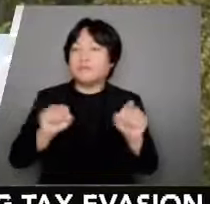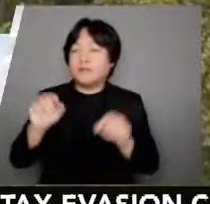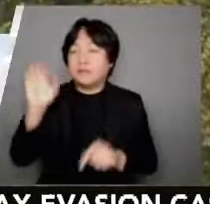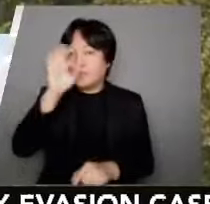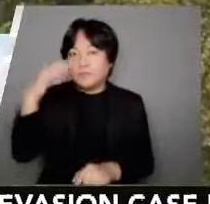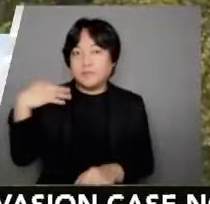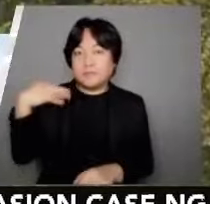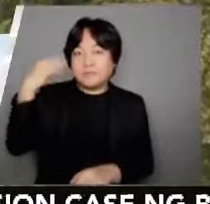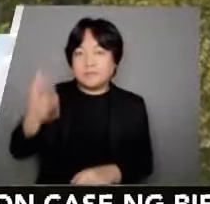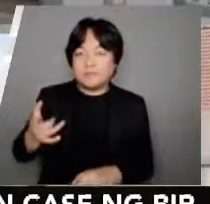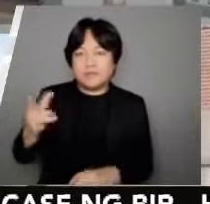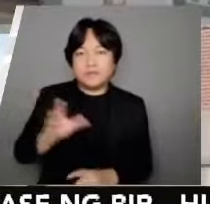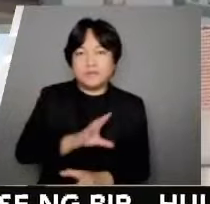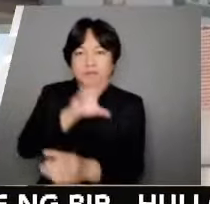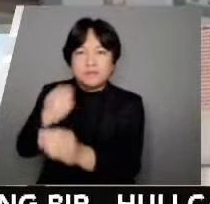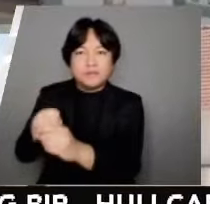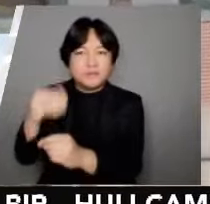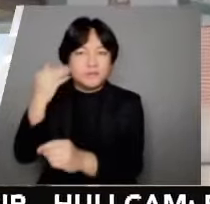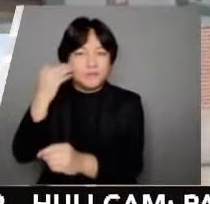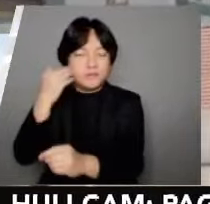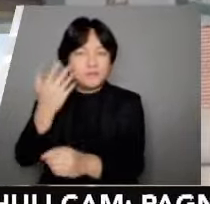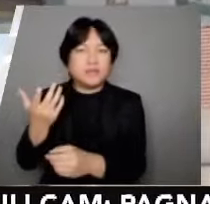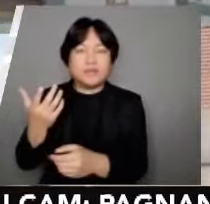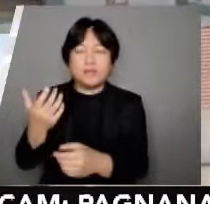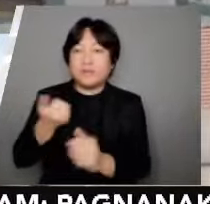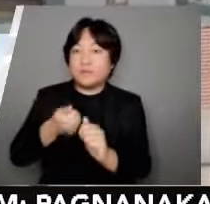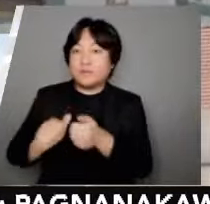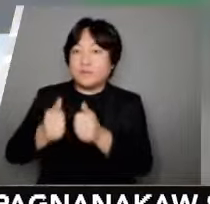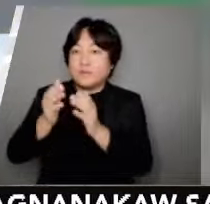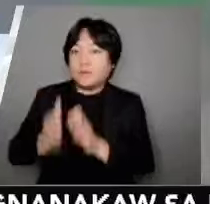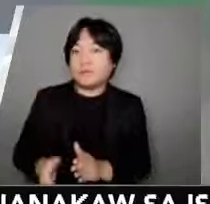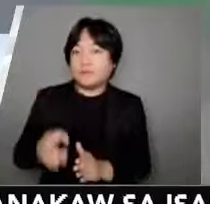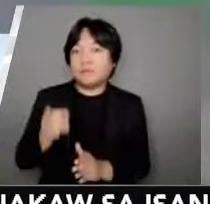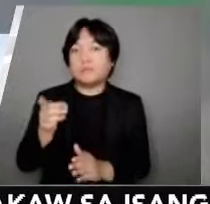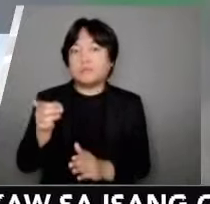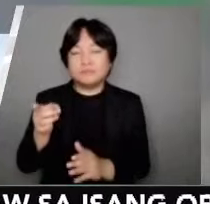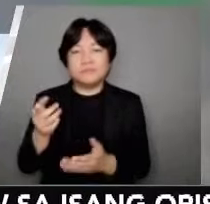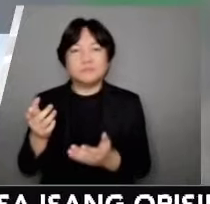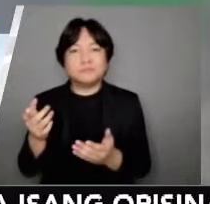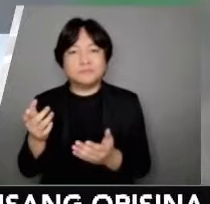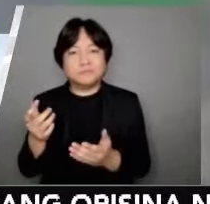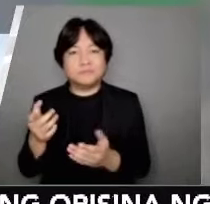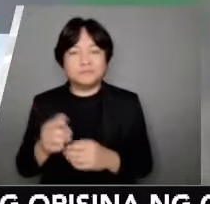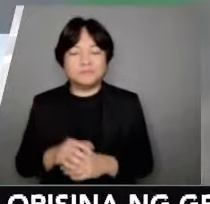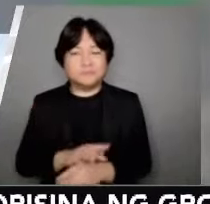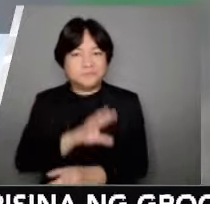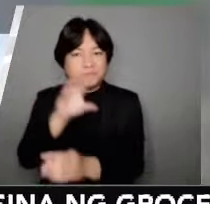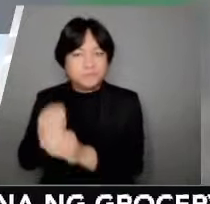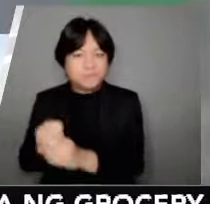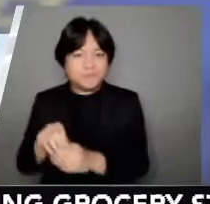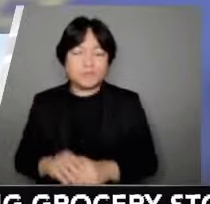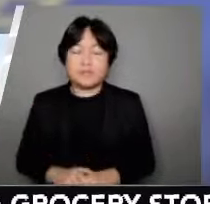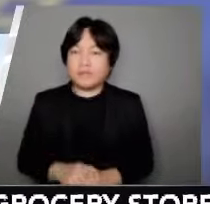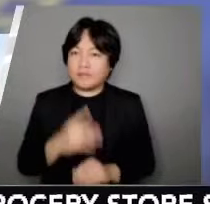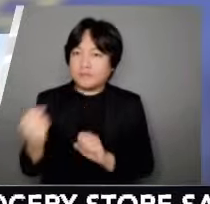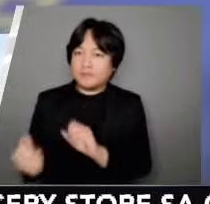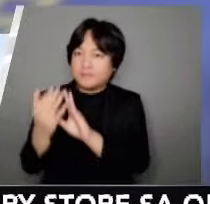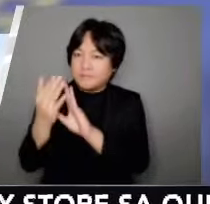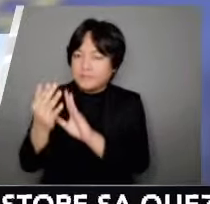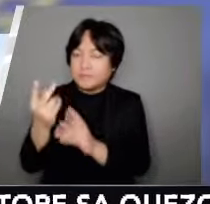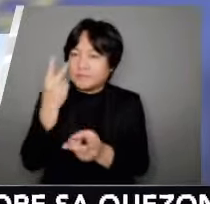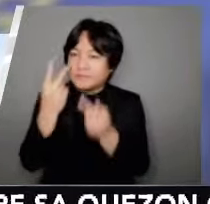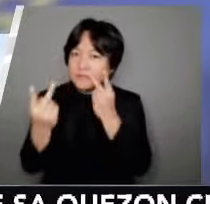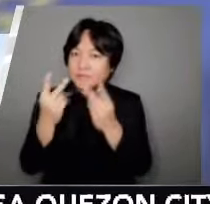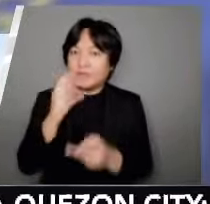sa Paris Olympics, ang Olympic Village. Doon, nakilala raw nila ng husto ang mga